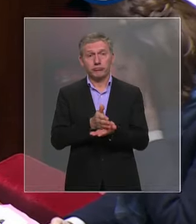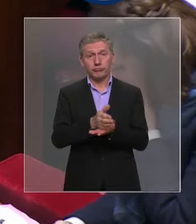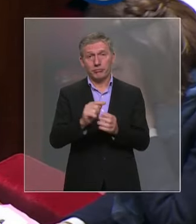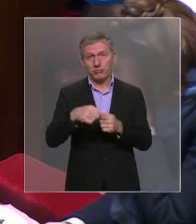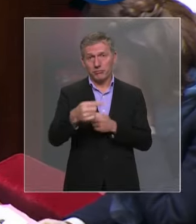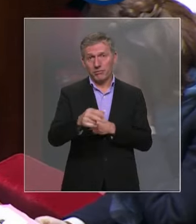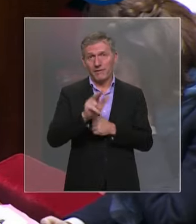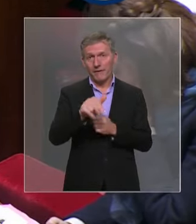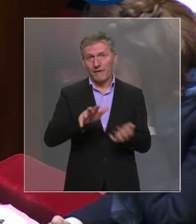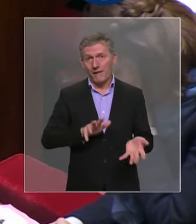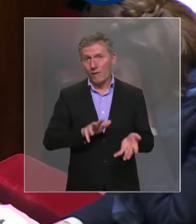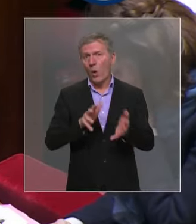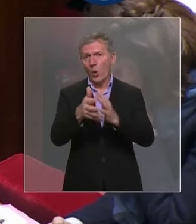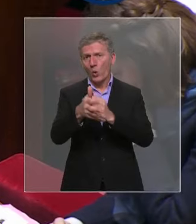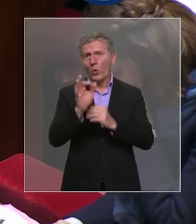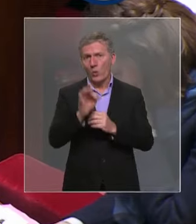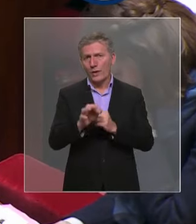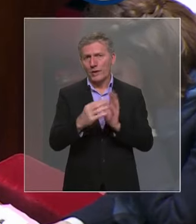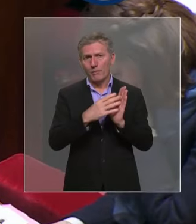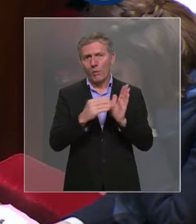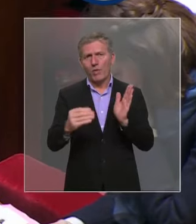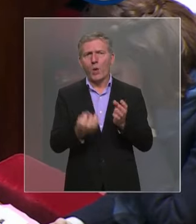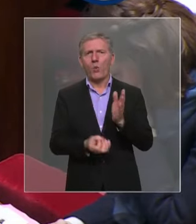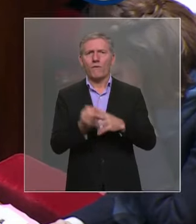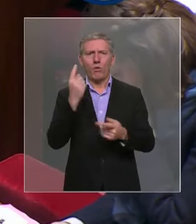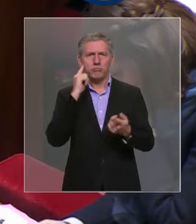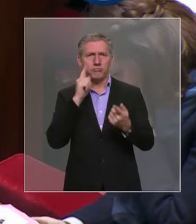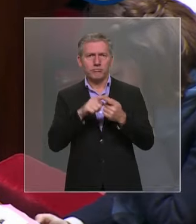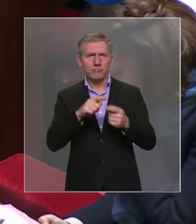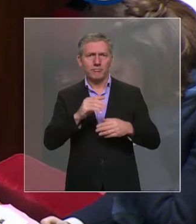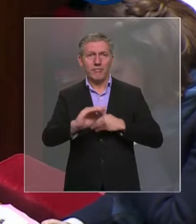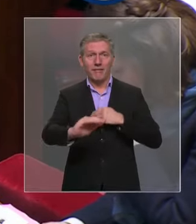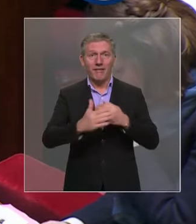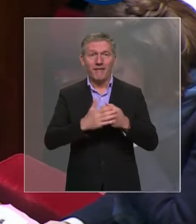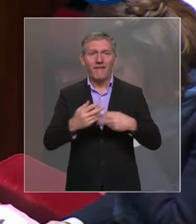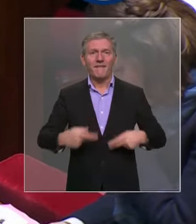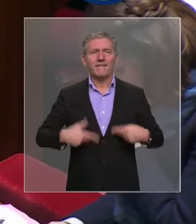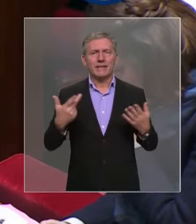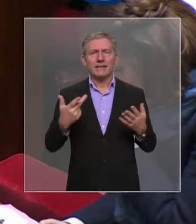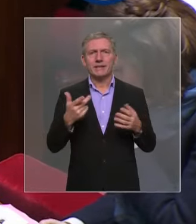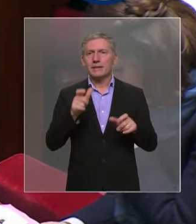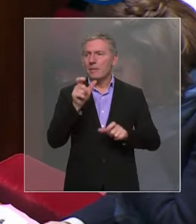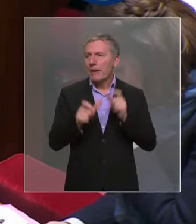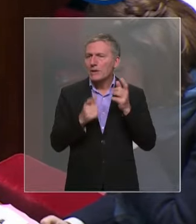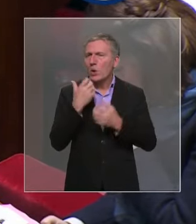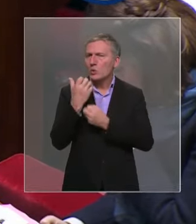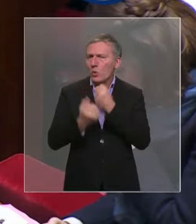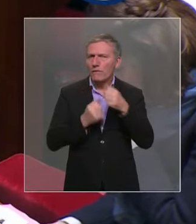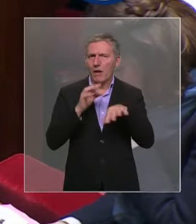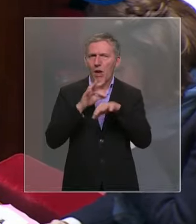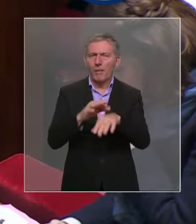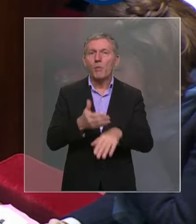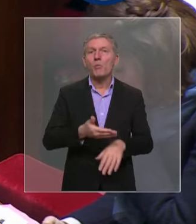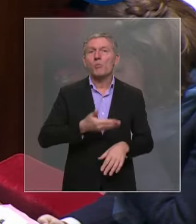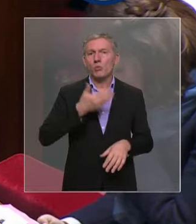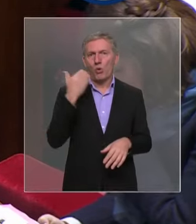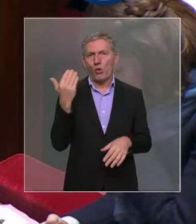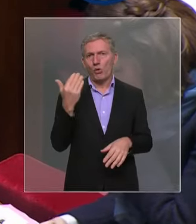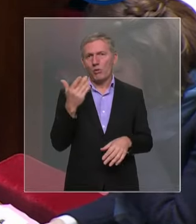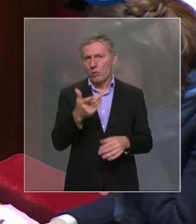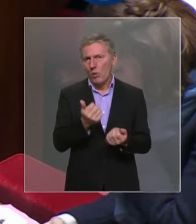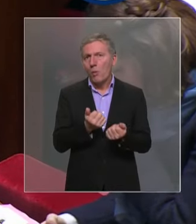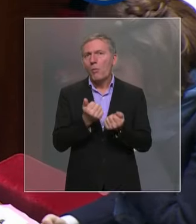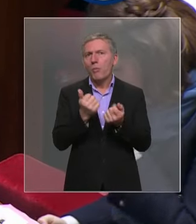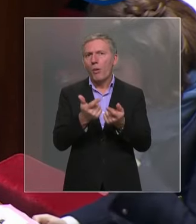ferons évoluer notre modèle sur la fin de vie. La dignité, c'est d'abord mieux accompagner ceux qui souffrent. Alors oui, nous vous proposerons une augmentation